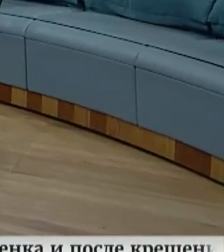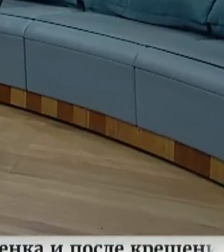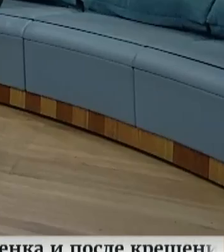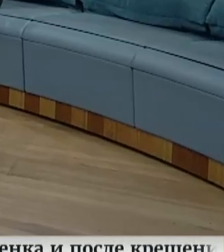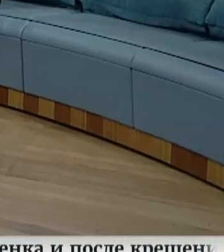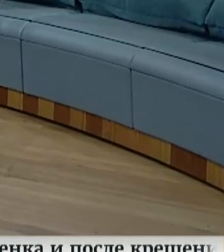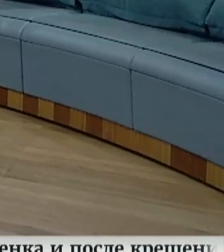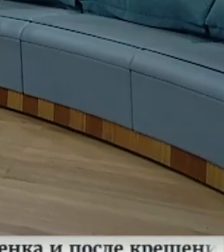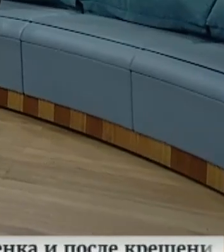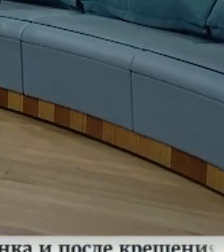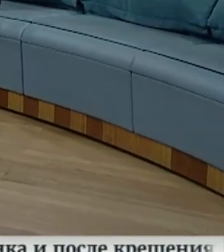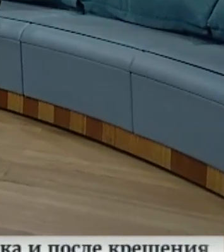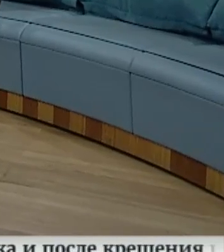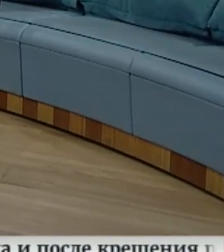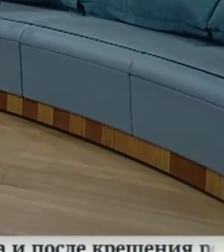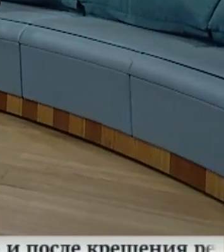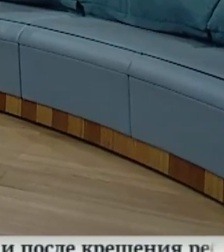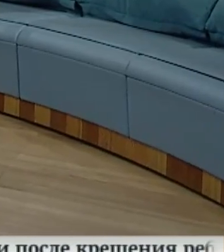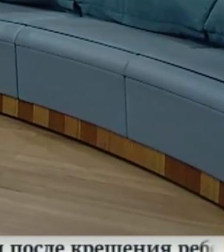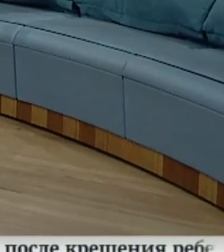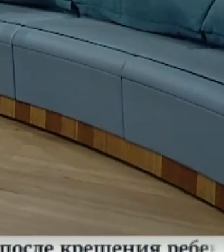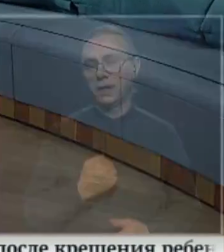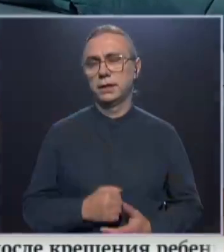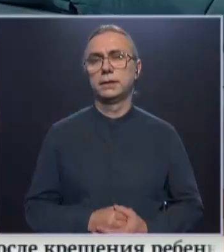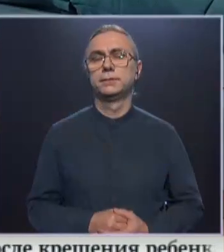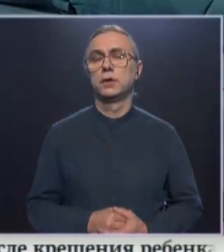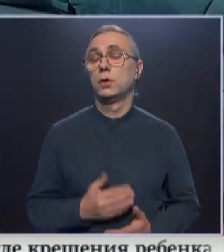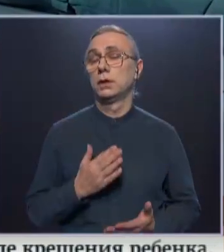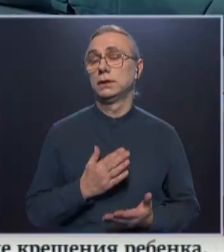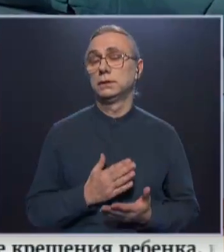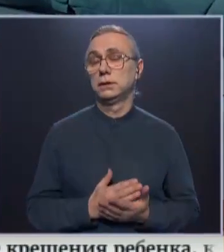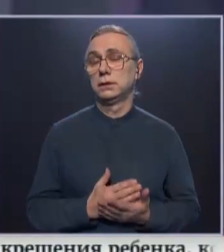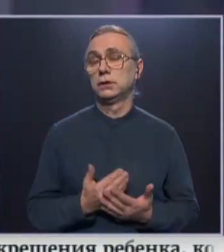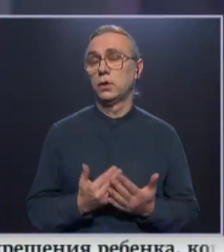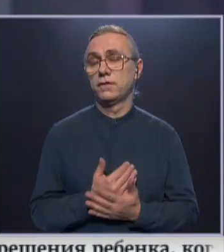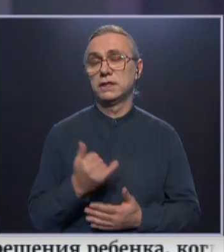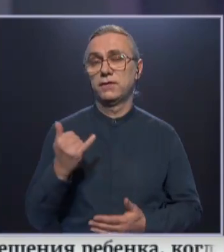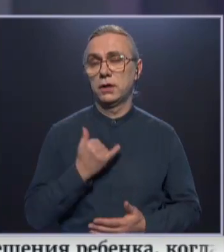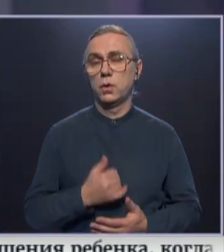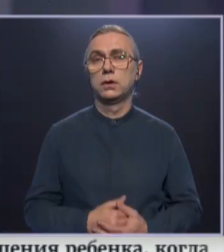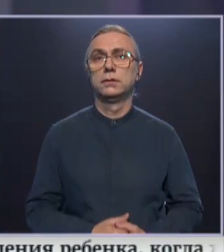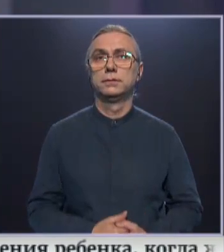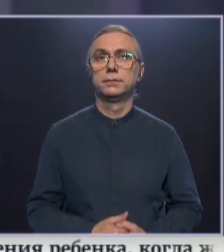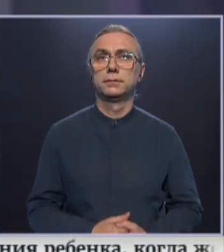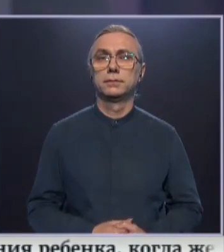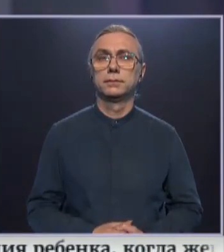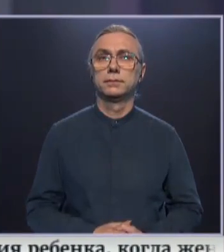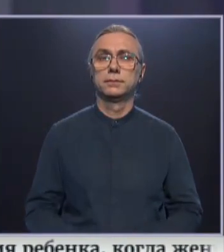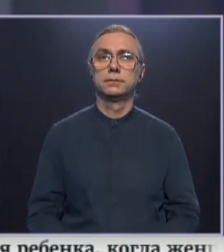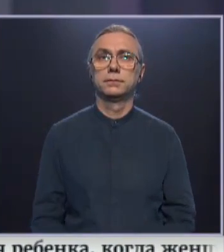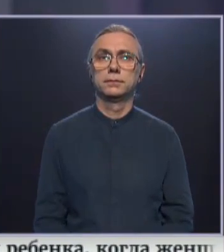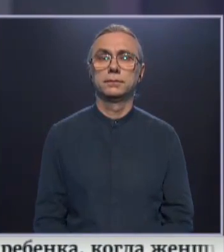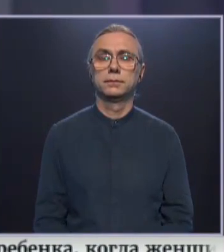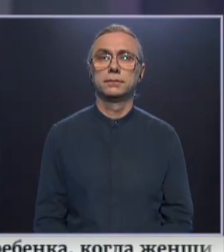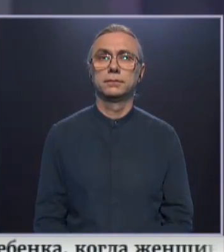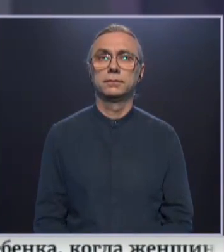Друзья, в прямом эфире продолжается программа «Ответ священника». И вот мне говорят, что у нас есть звонок из Сургута. Добрый вечер. Здравствуйте.